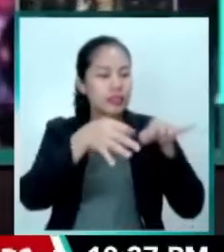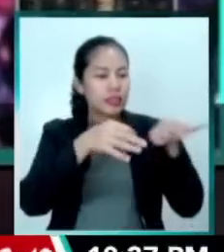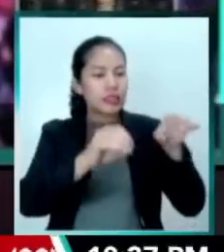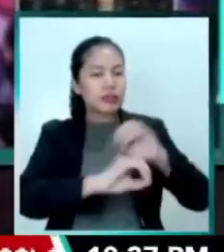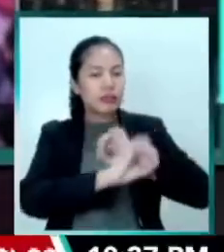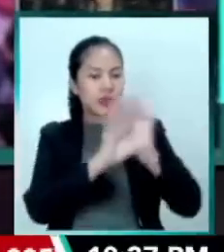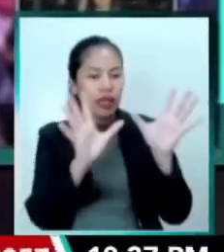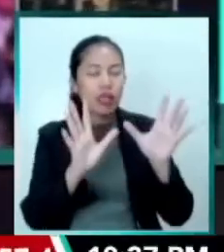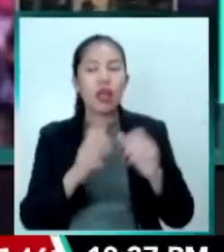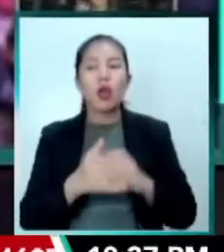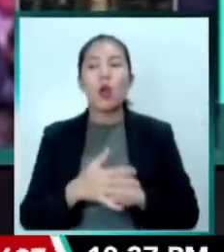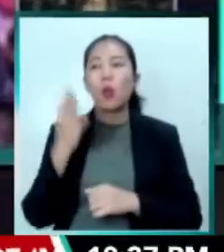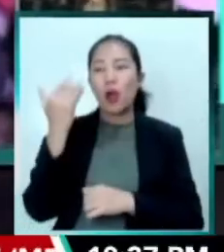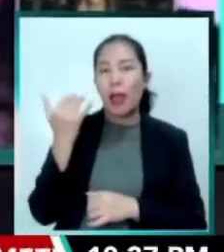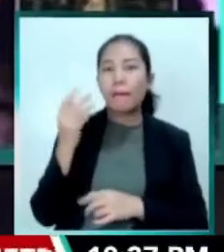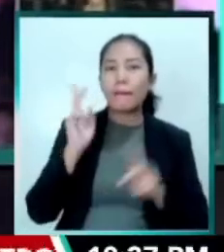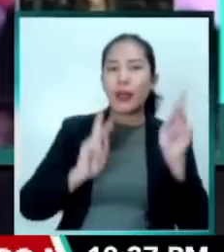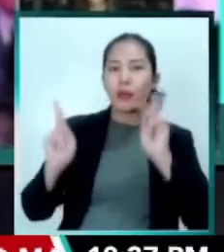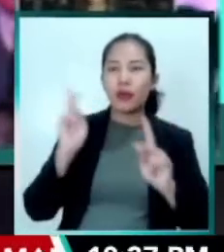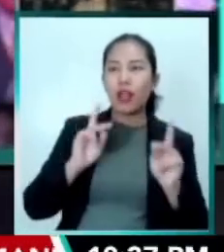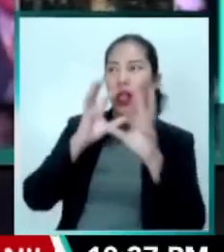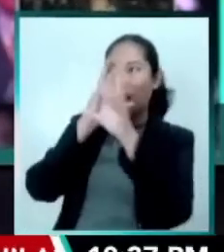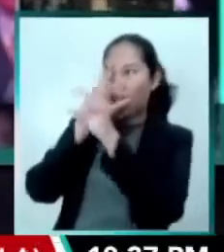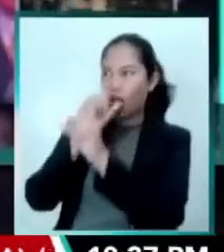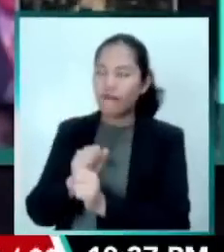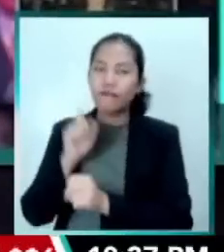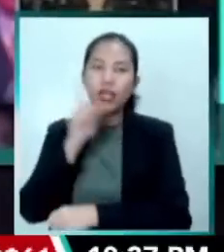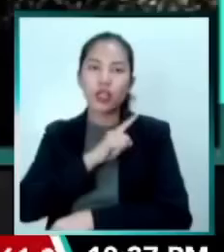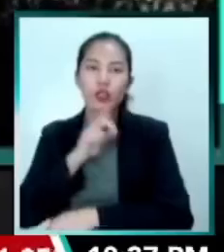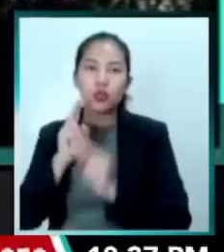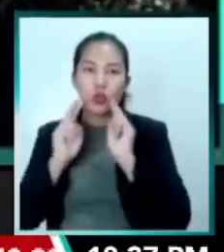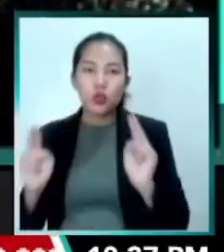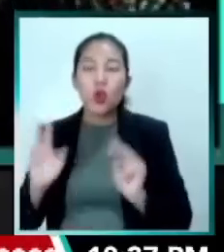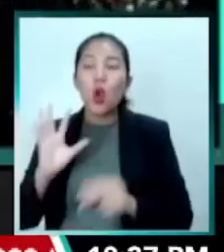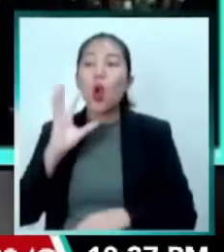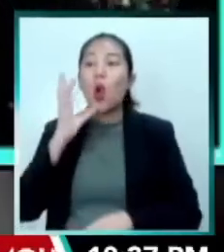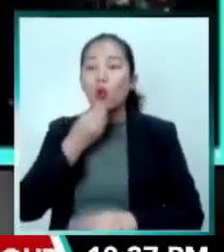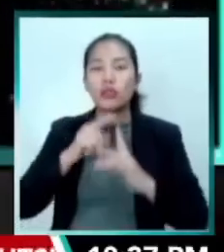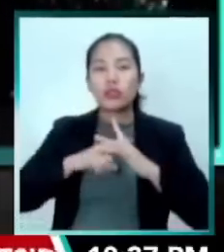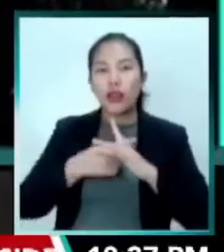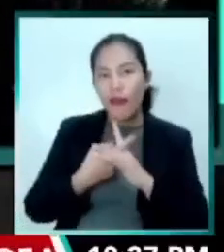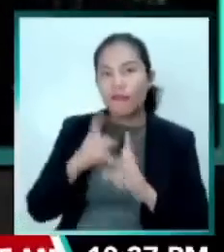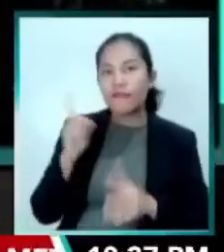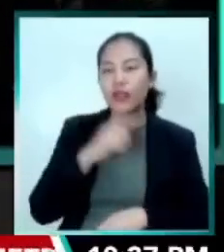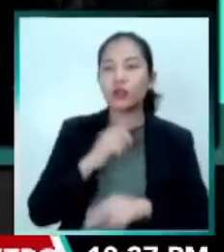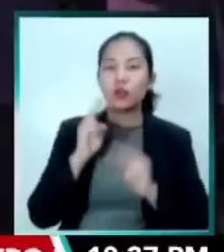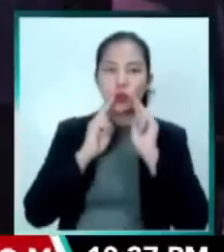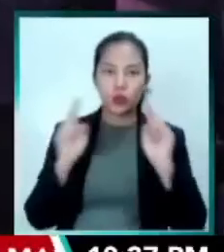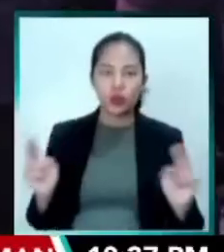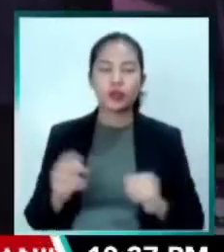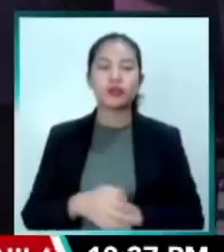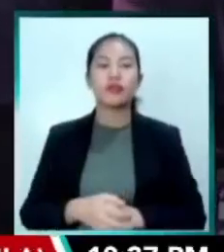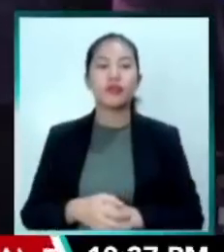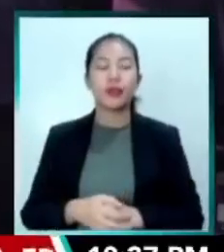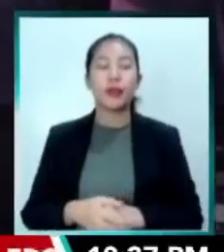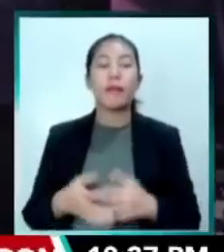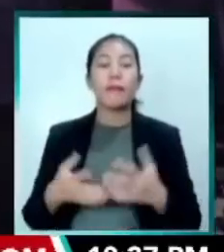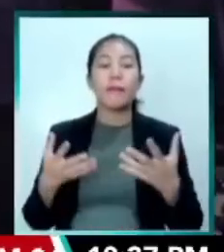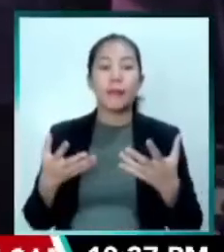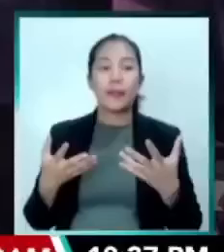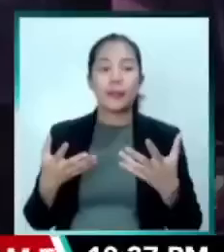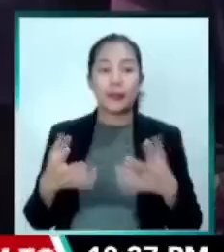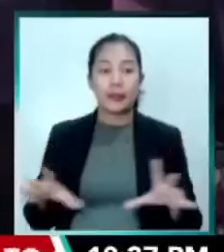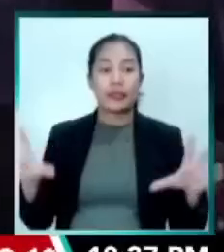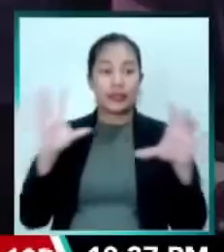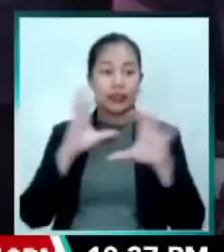at kung sino ang nasa likod nito. Isang araw matapos ang pagbaba niya sa pwesto, ilulunsad daw ni Robredo